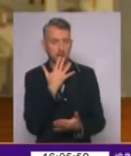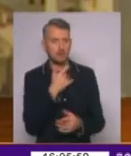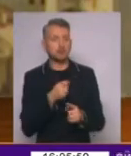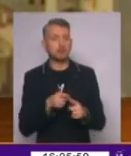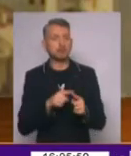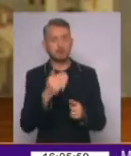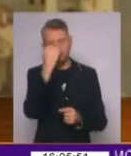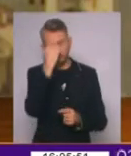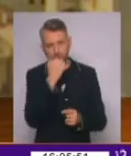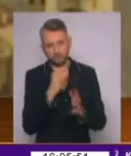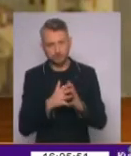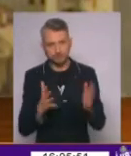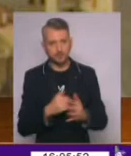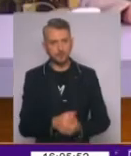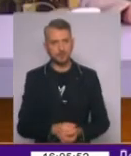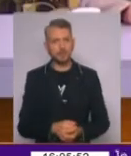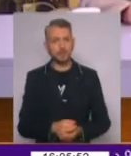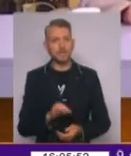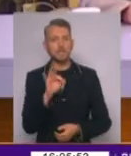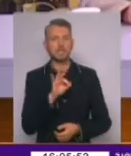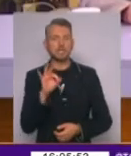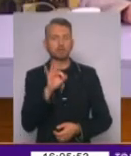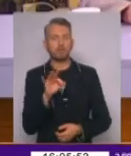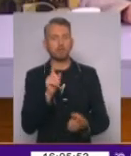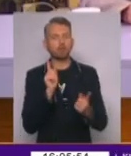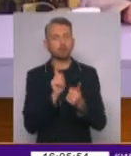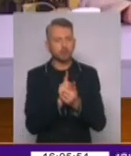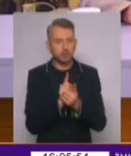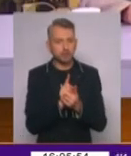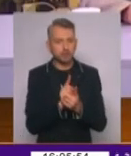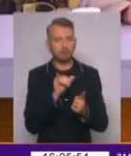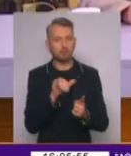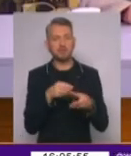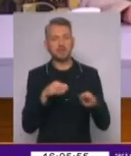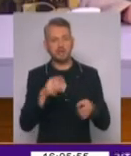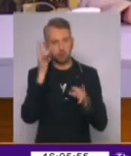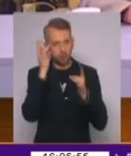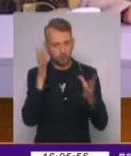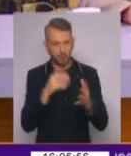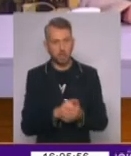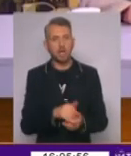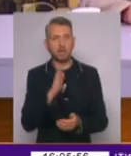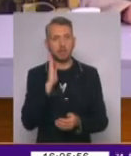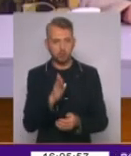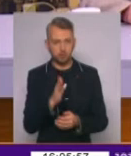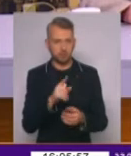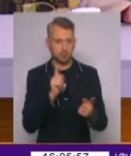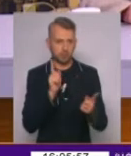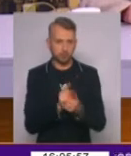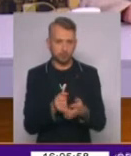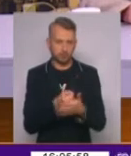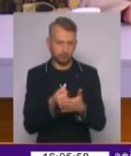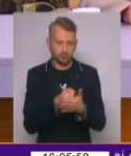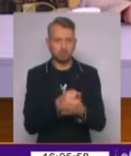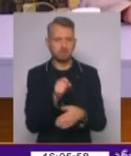низький уклін і велика вдячність. Стосовно зустрічі у Міністерстві культури, будемо її намагатись